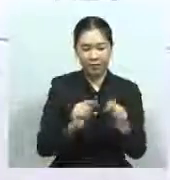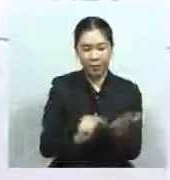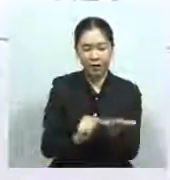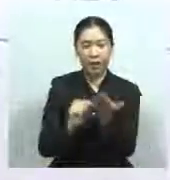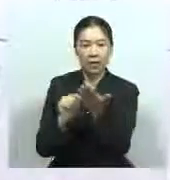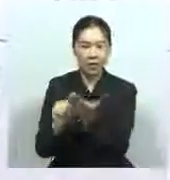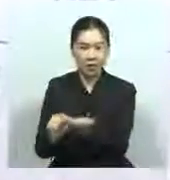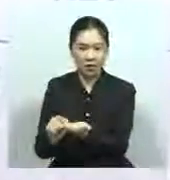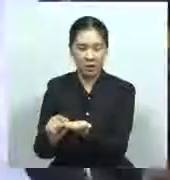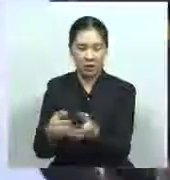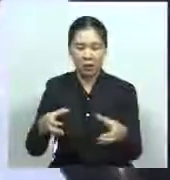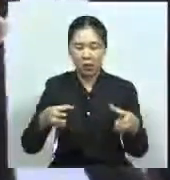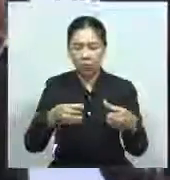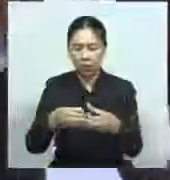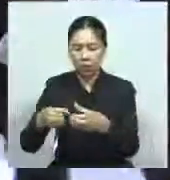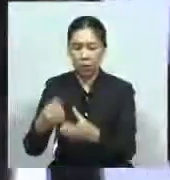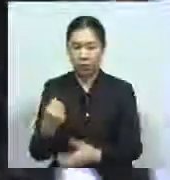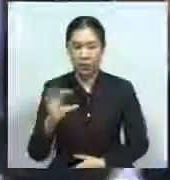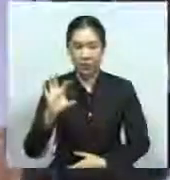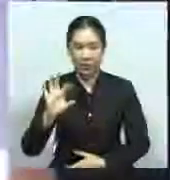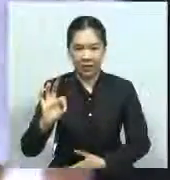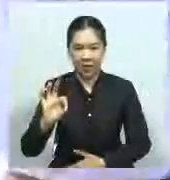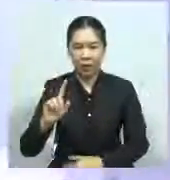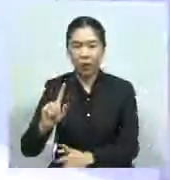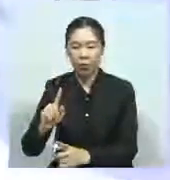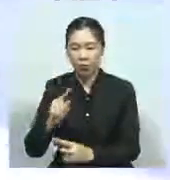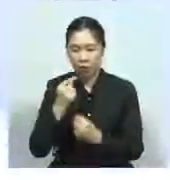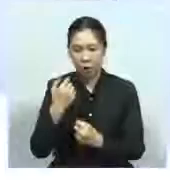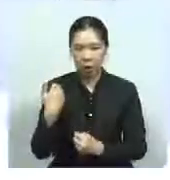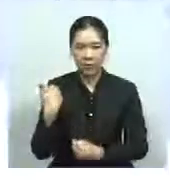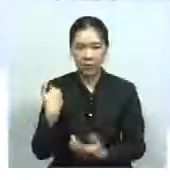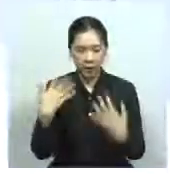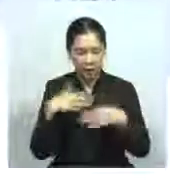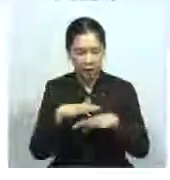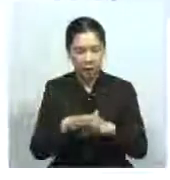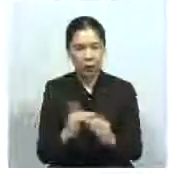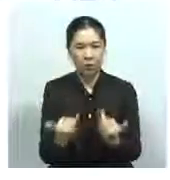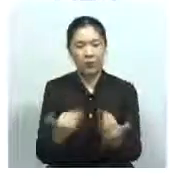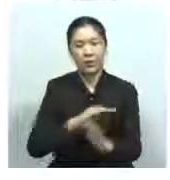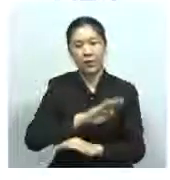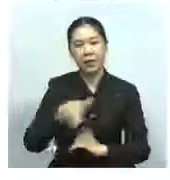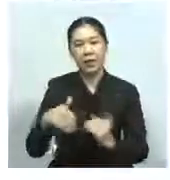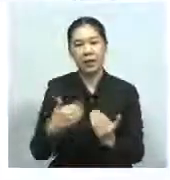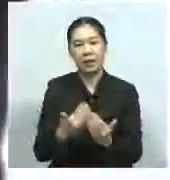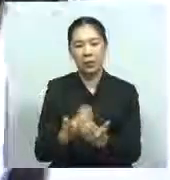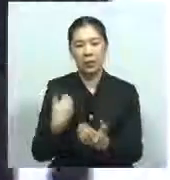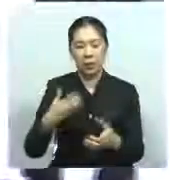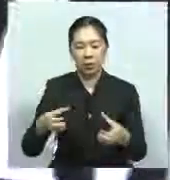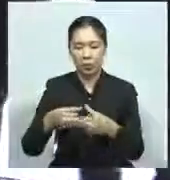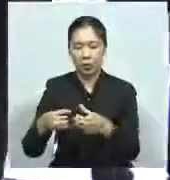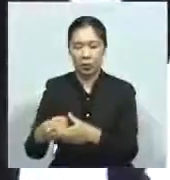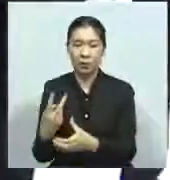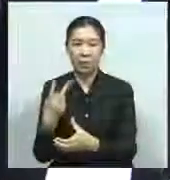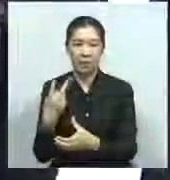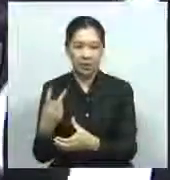วมรัฐบาลจำนวน19พรรคมีผู้ตอบรับแล้วก็เดินทางมาเข้าร่วมครั้งนี้ทั้งหมดนะคะยกเว้นเพียง2พรรคเท่านั้นก็คือพร